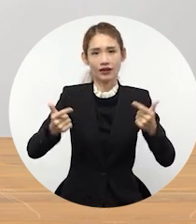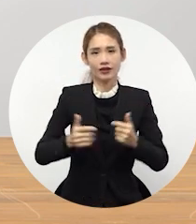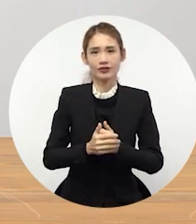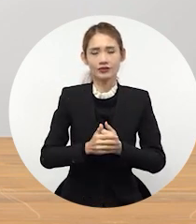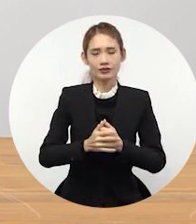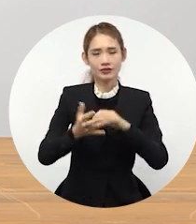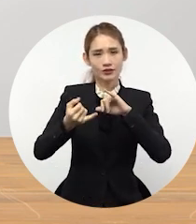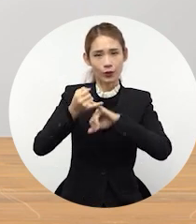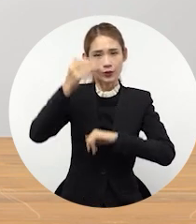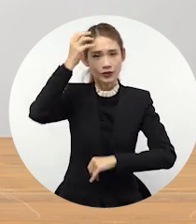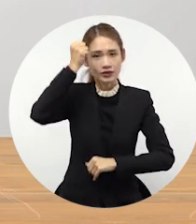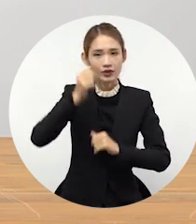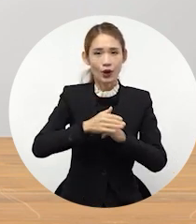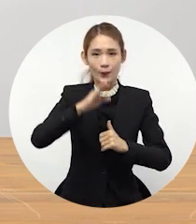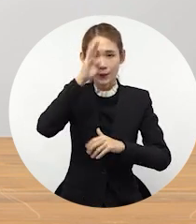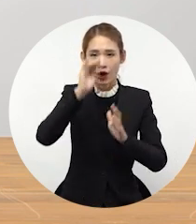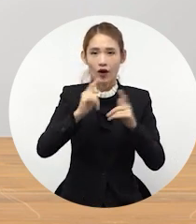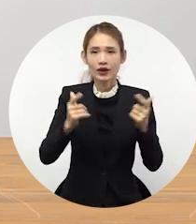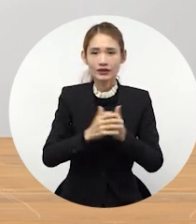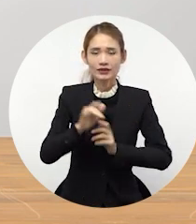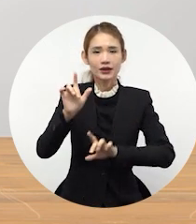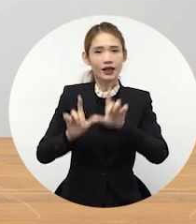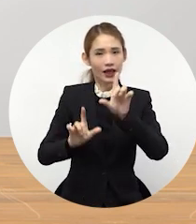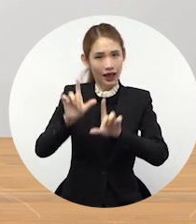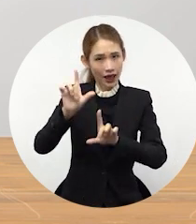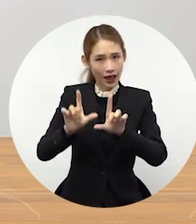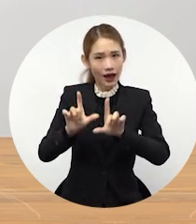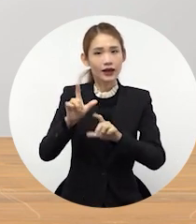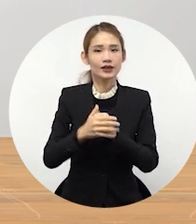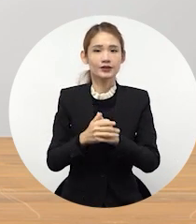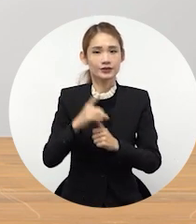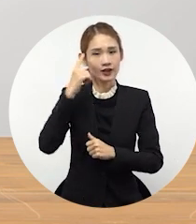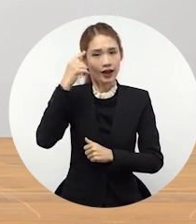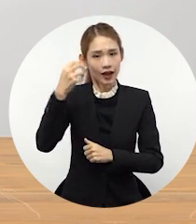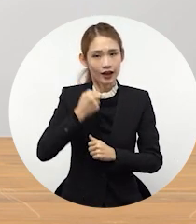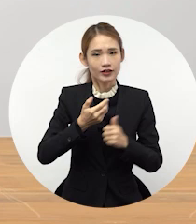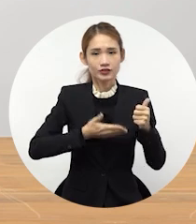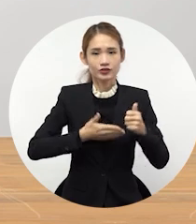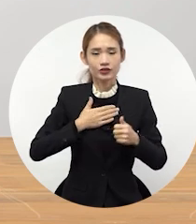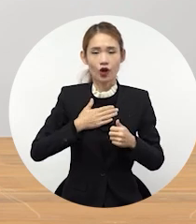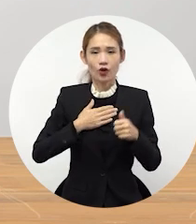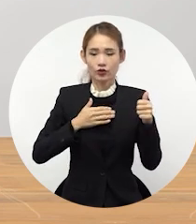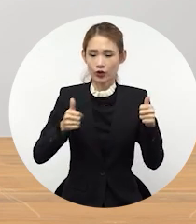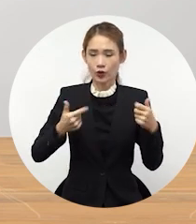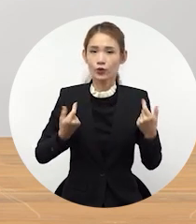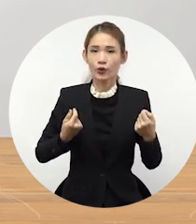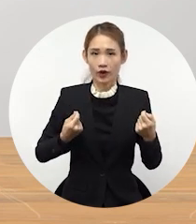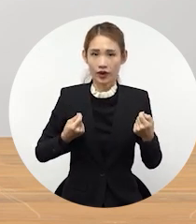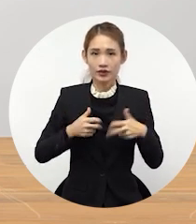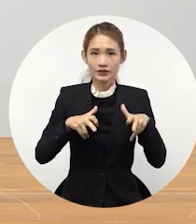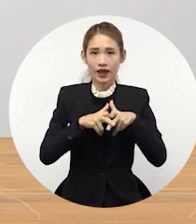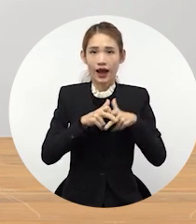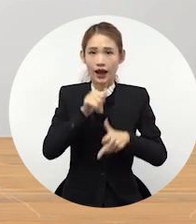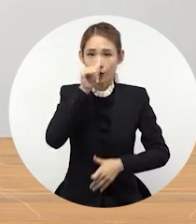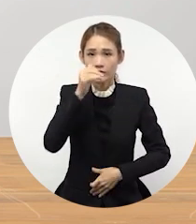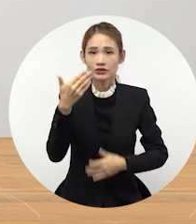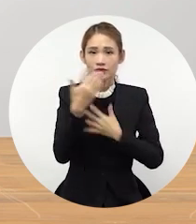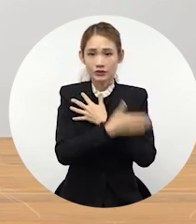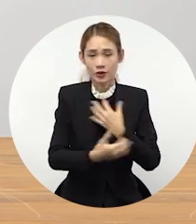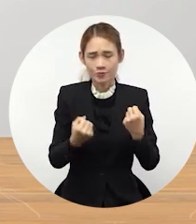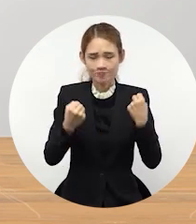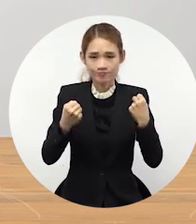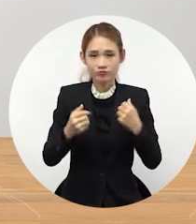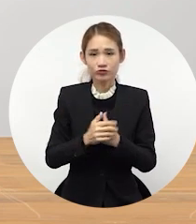걸 알아주시면 좋겠고, 장애는 병이 아니라 그냥 일종의 상태로 생각을 해주시면 될 것 같아요. 저도 그렇고 현학 씨도 그렇고 장애가 있지만 저희